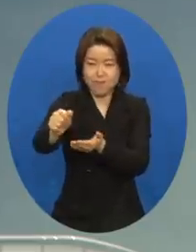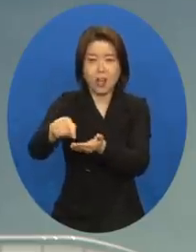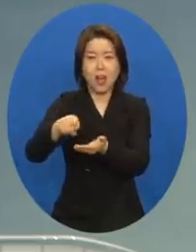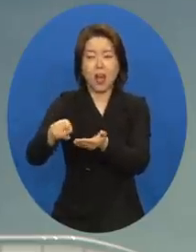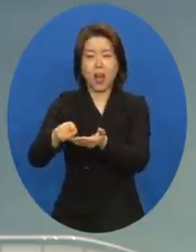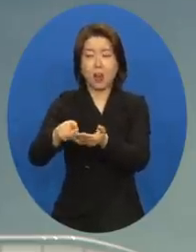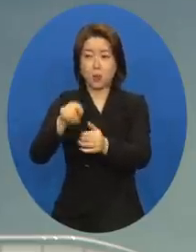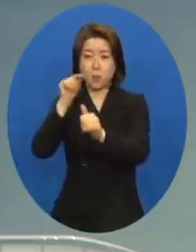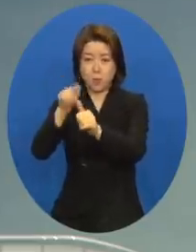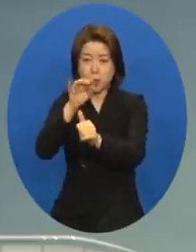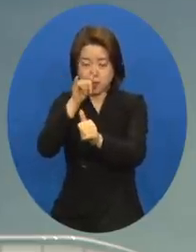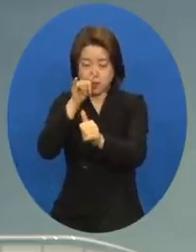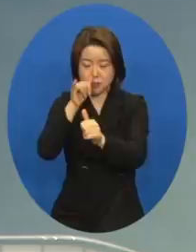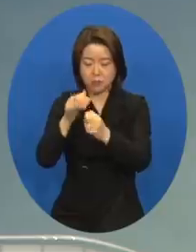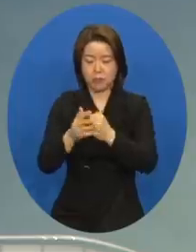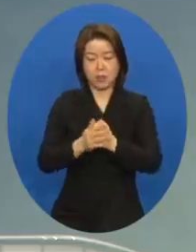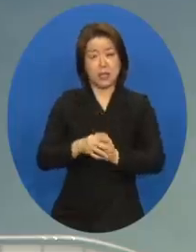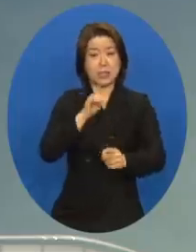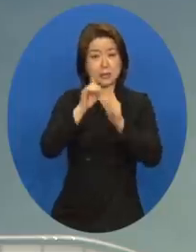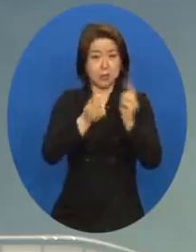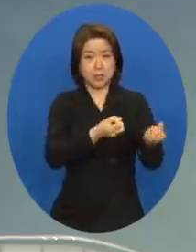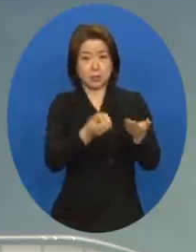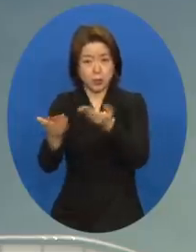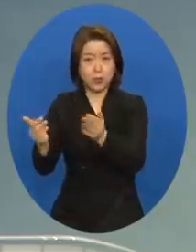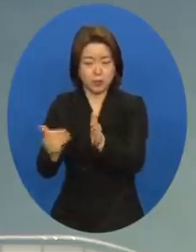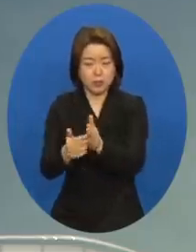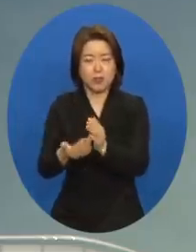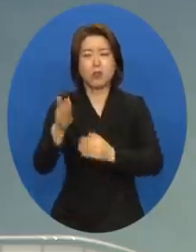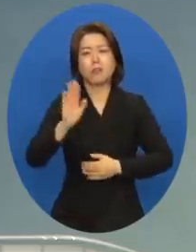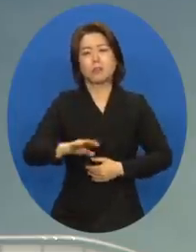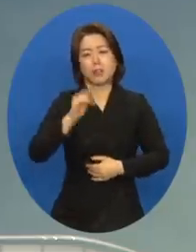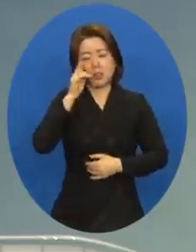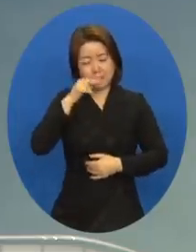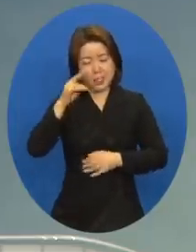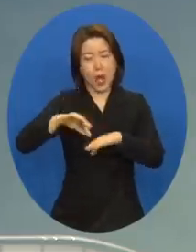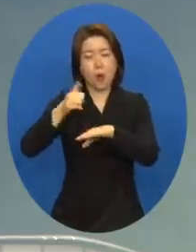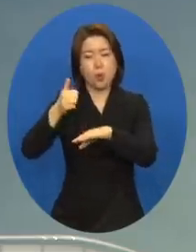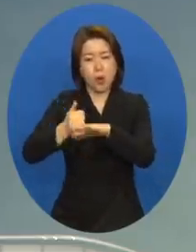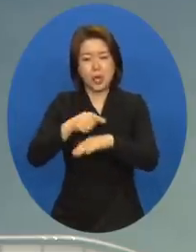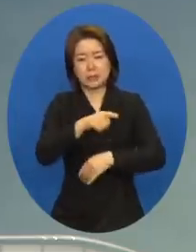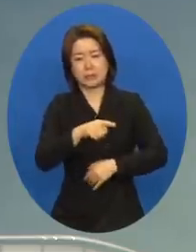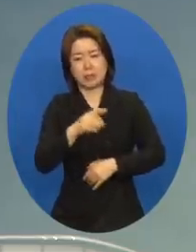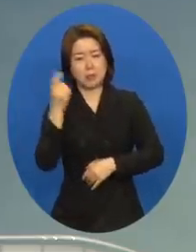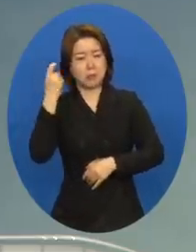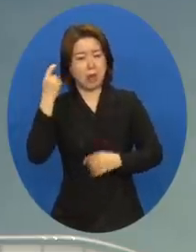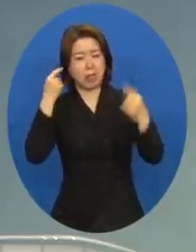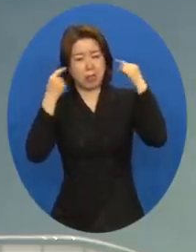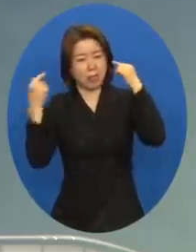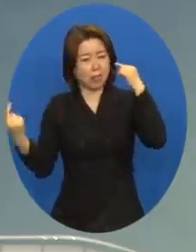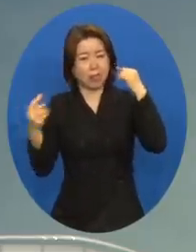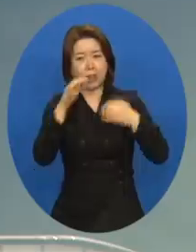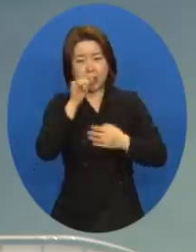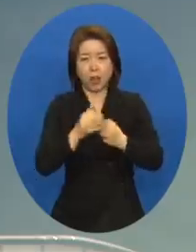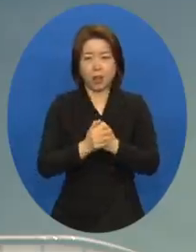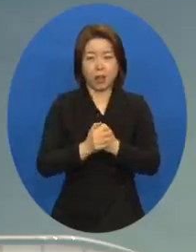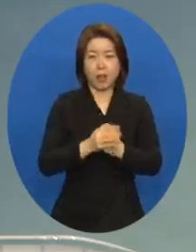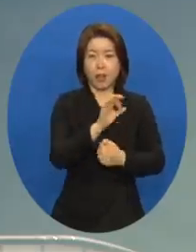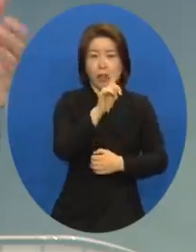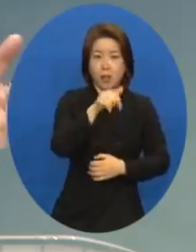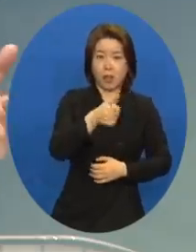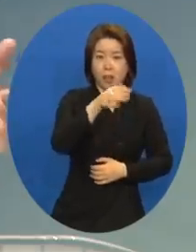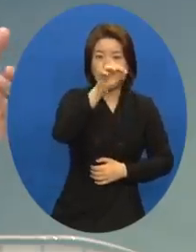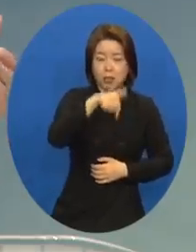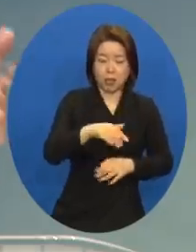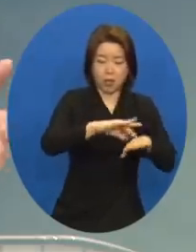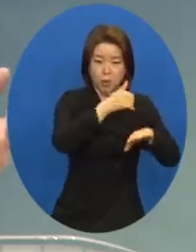그것을 아주 소홀하게 받아들인 것 같습니다. 아곡 왕을 생포에서 끌고 오고